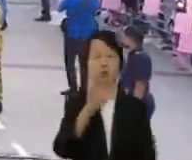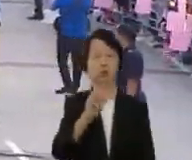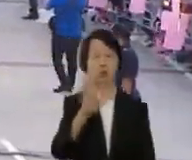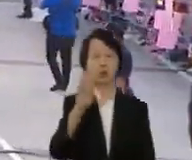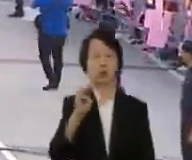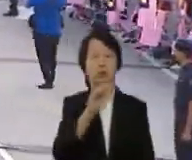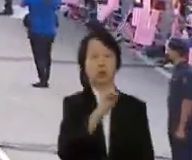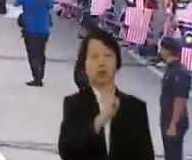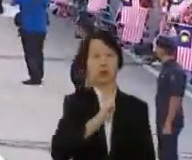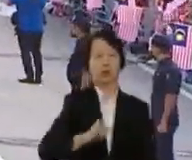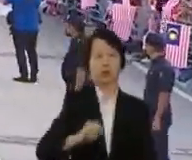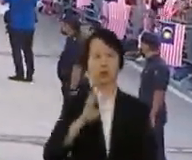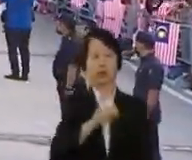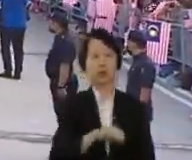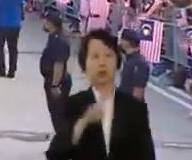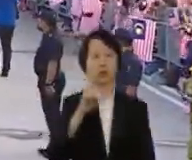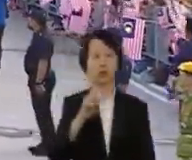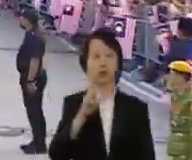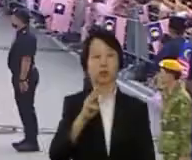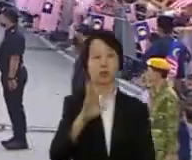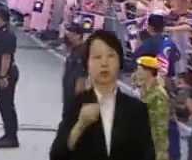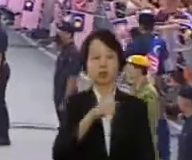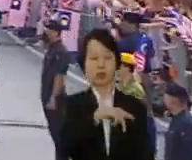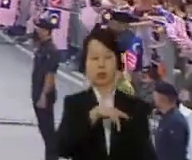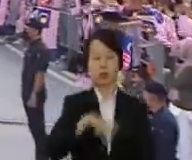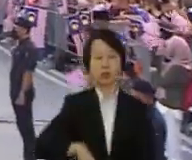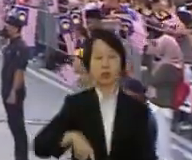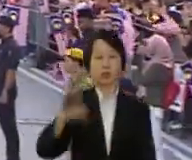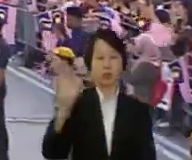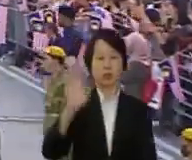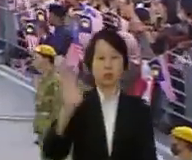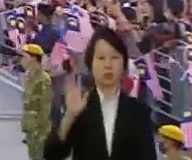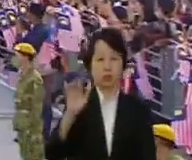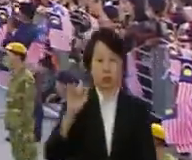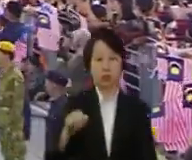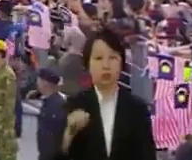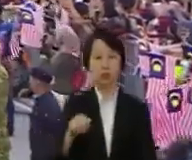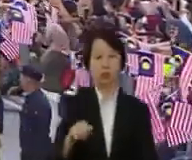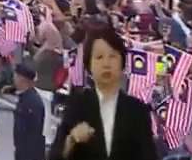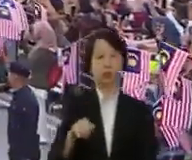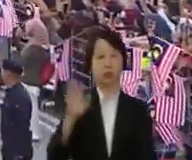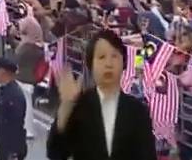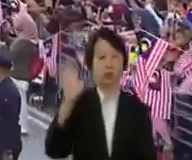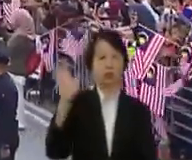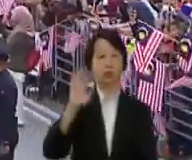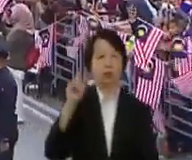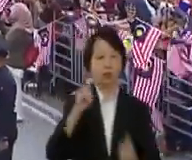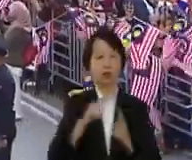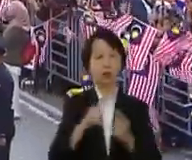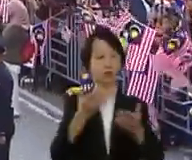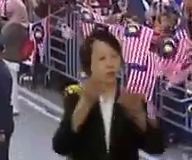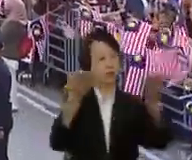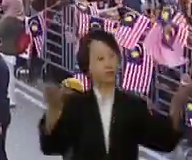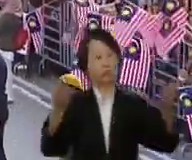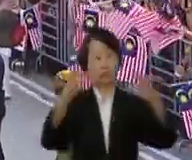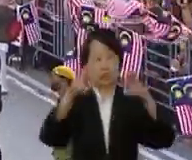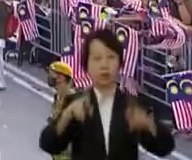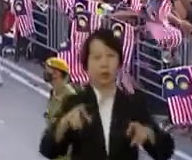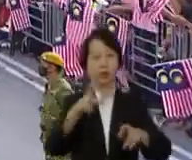Yang di-Pertuan Agong dan Kepaduli Yang Maha Mulia Raja Permaisuri Agong sempat bagi mini love kepada hadirin yang hadir,